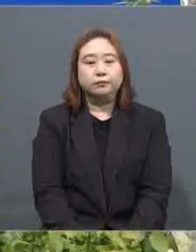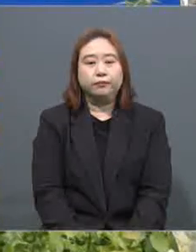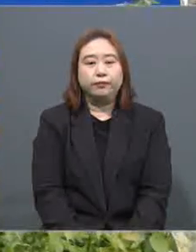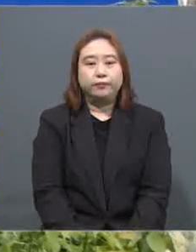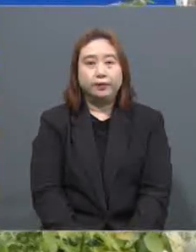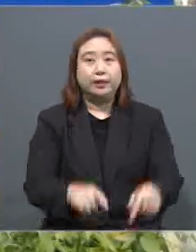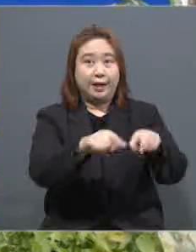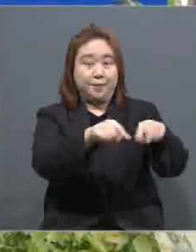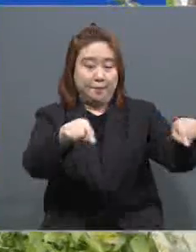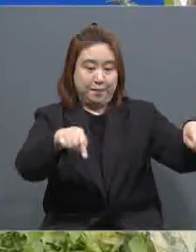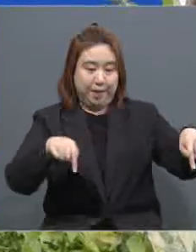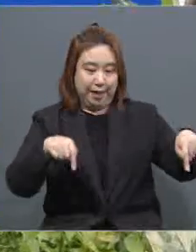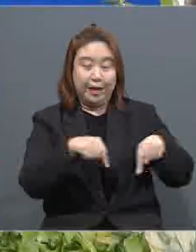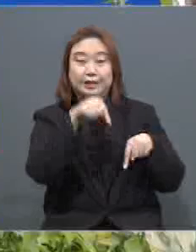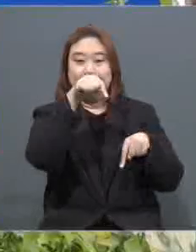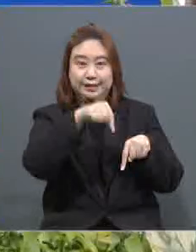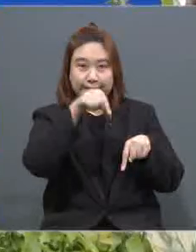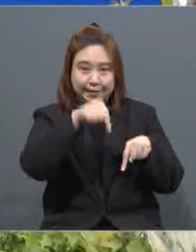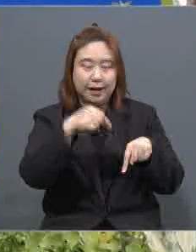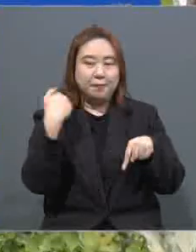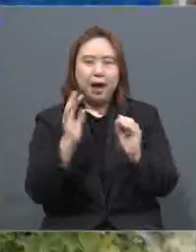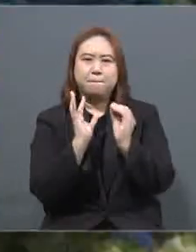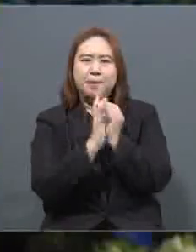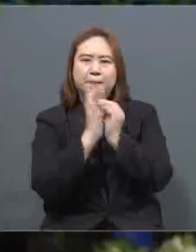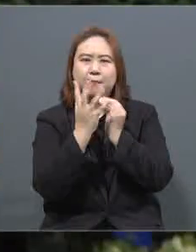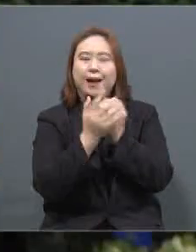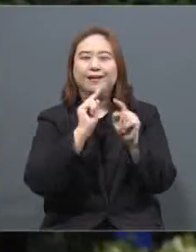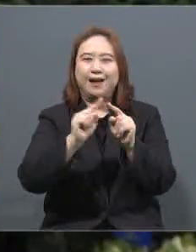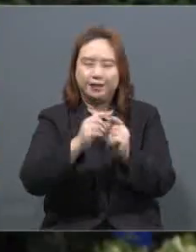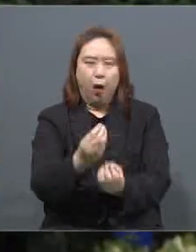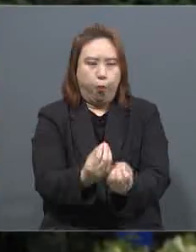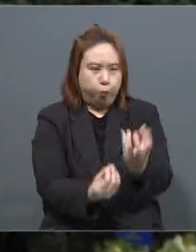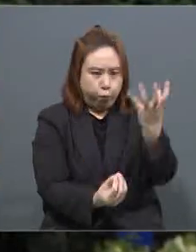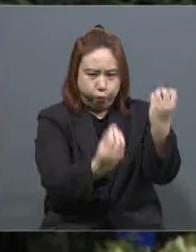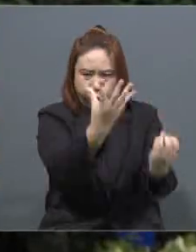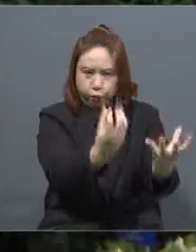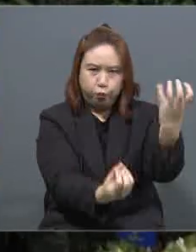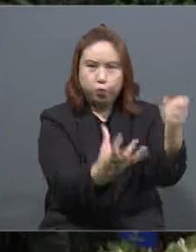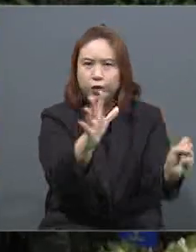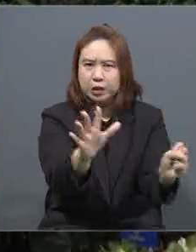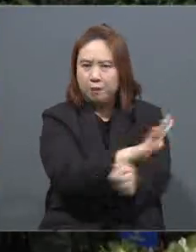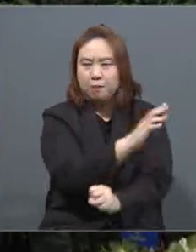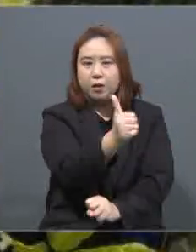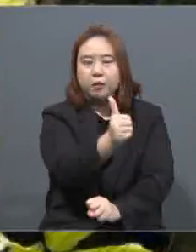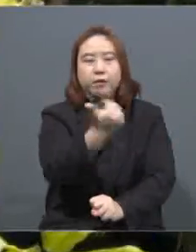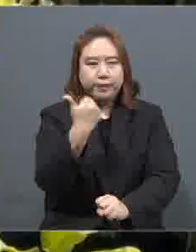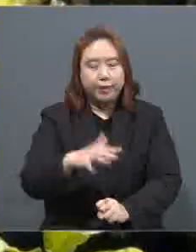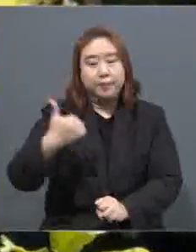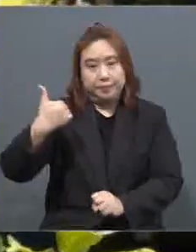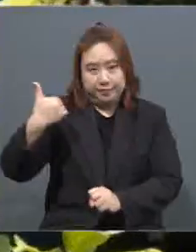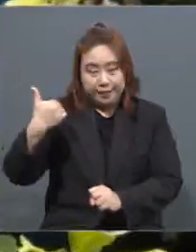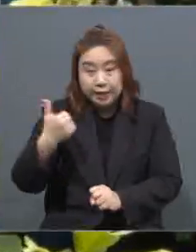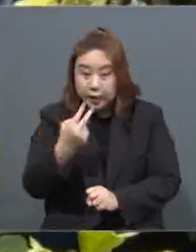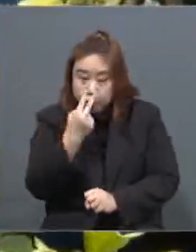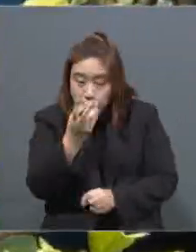ในแปลงโคกหนองนาแห่งนี้มีพืชผักนานาชนิดเติบโตอย่างอุดมสมบูรณ์นอกจากนี้ยังมีฐานการเรียนรู้ที่น่า